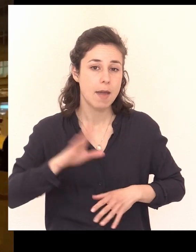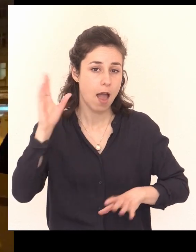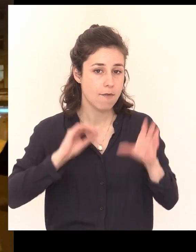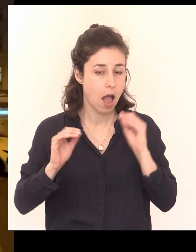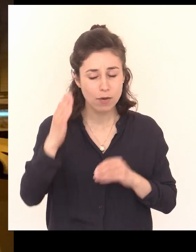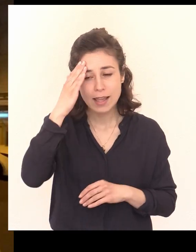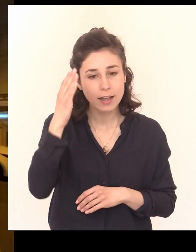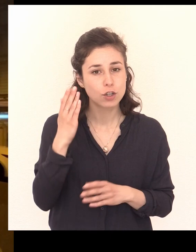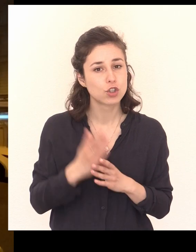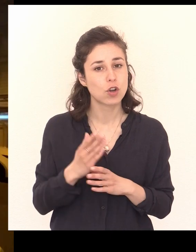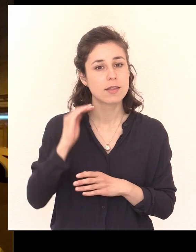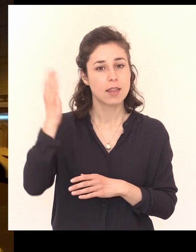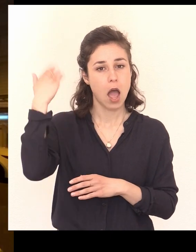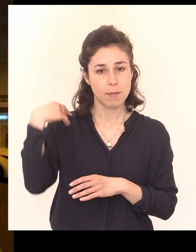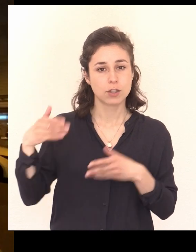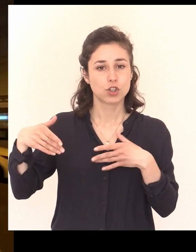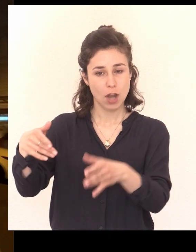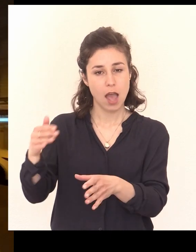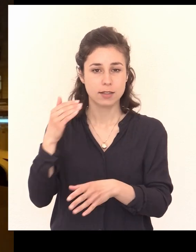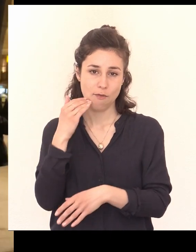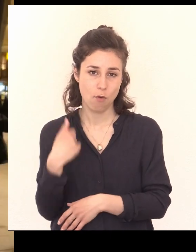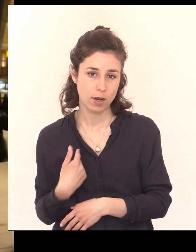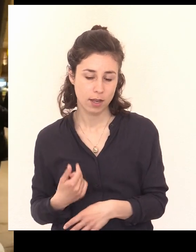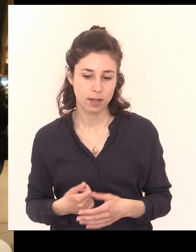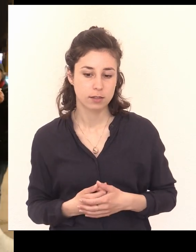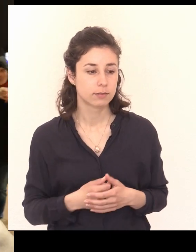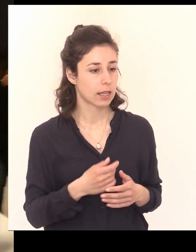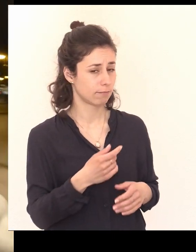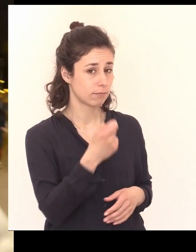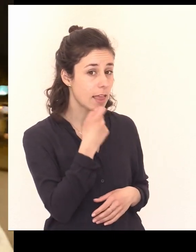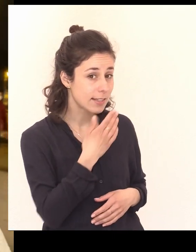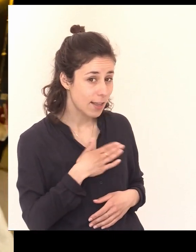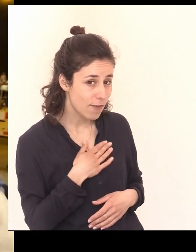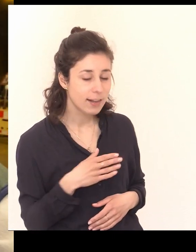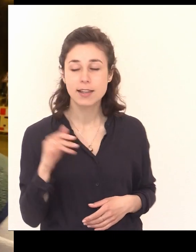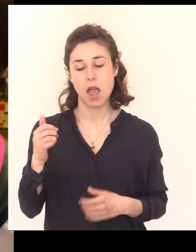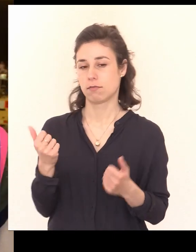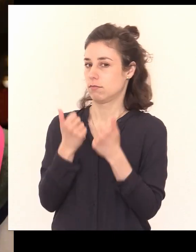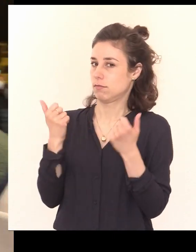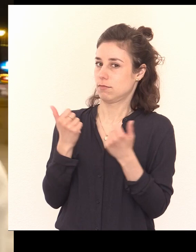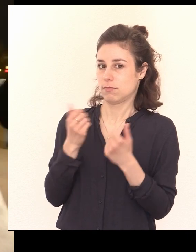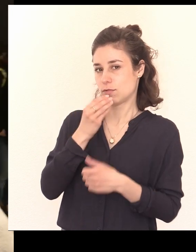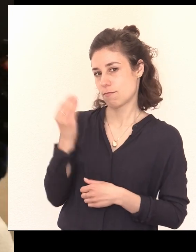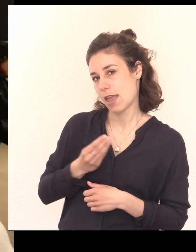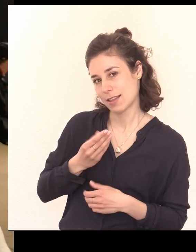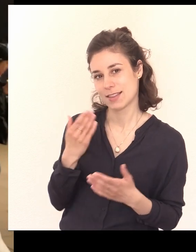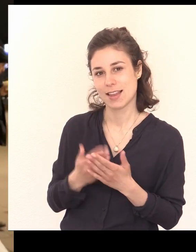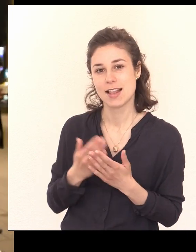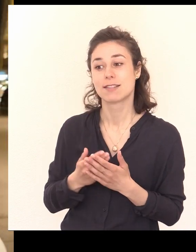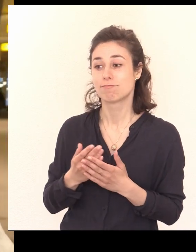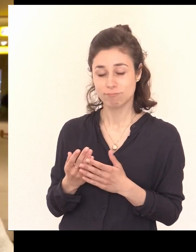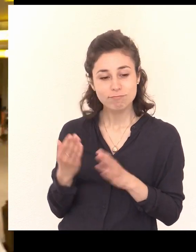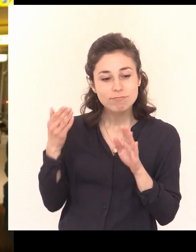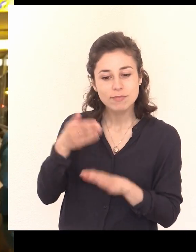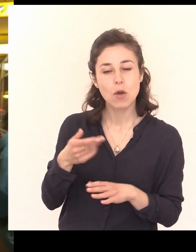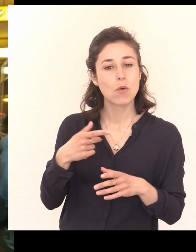Straße habe, weil ich selber das Leben durchgemacht habe dort und so. Gefällt dir das Essen ihr? Es schmeckt sehr gut, das Essen. Deswegen komme ich